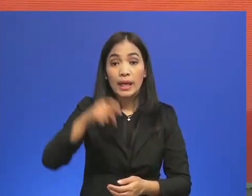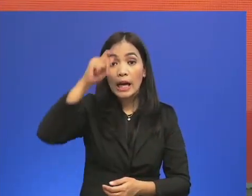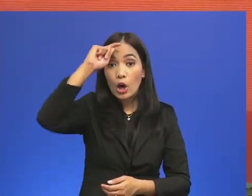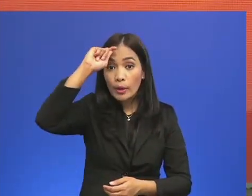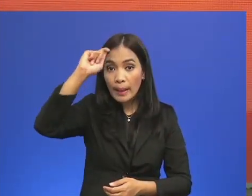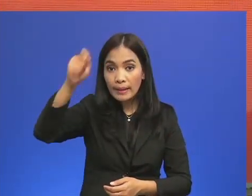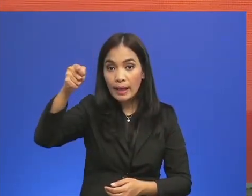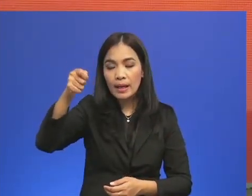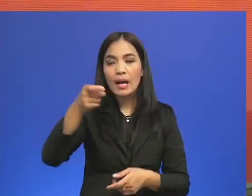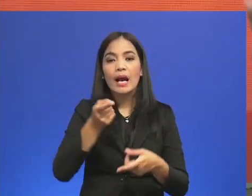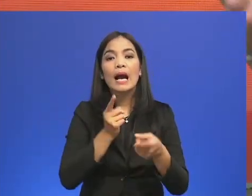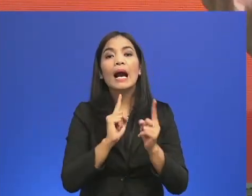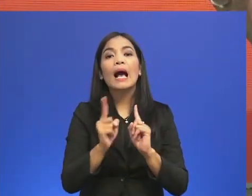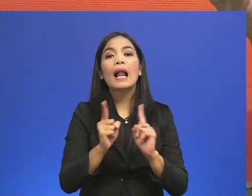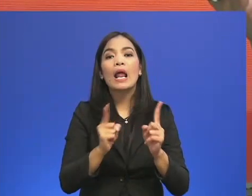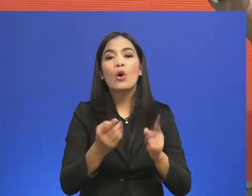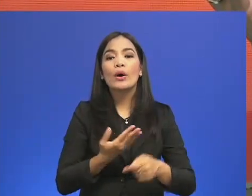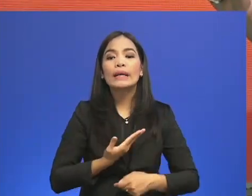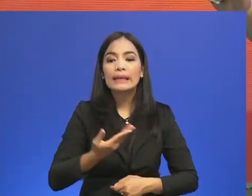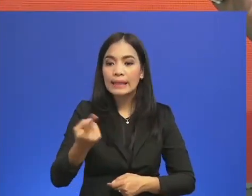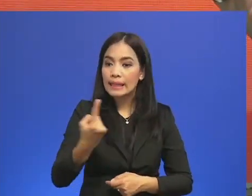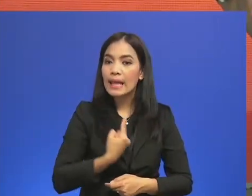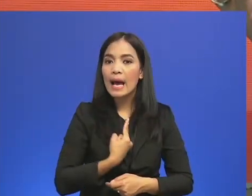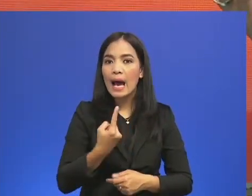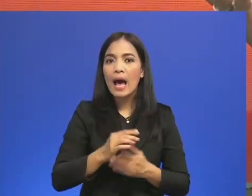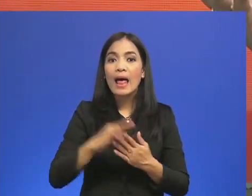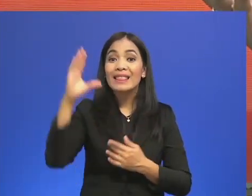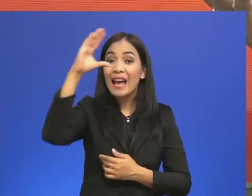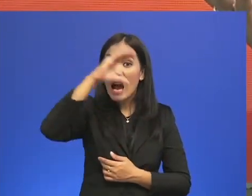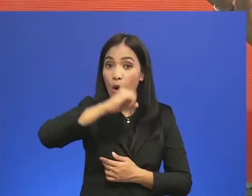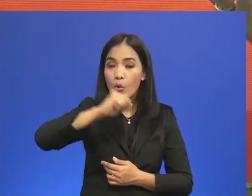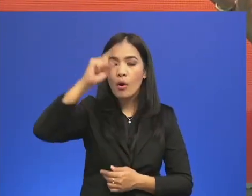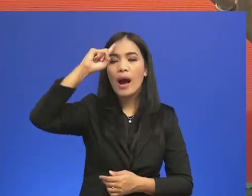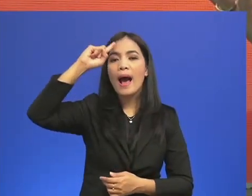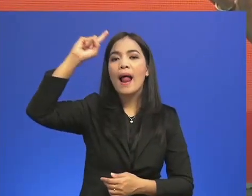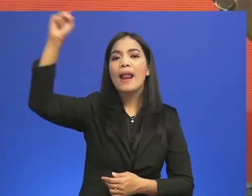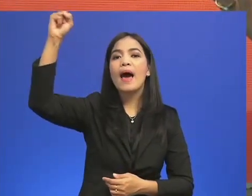kehormatan kalau kita mengenal Allah yang benar,